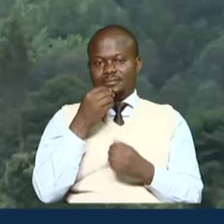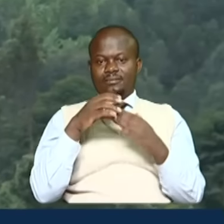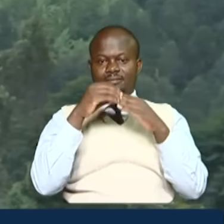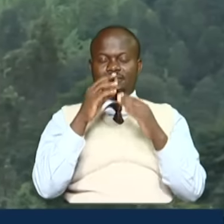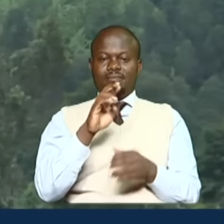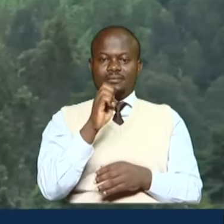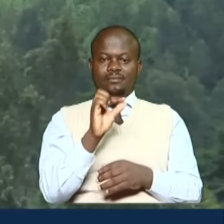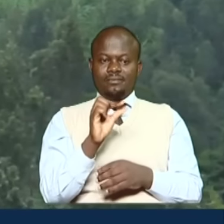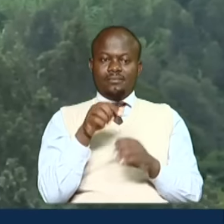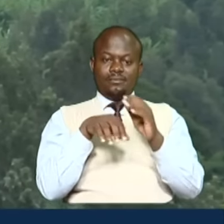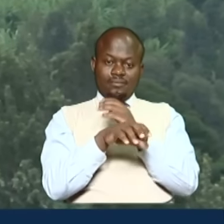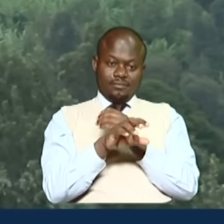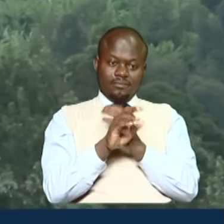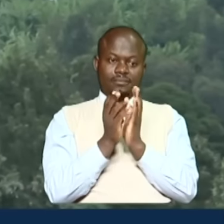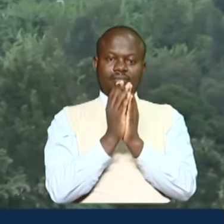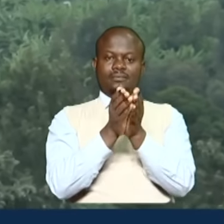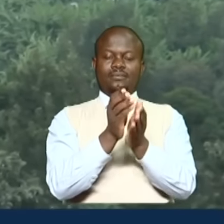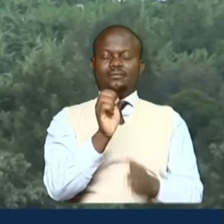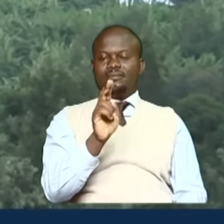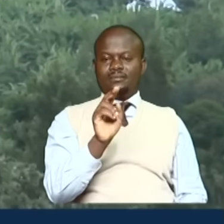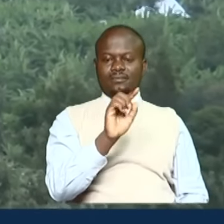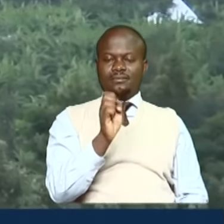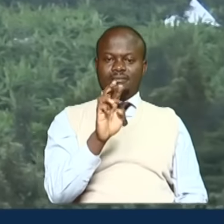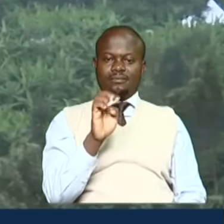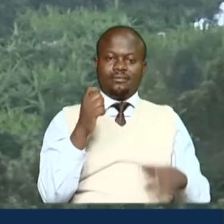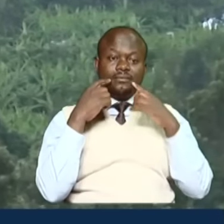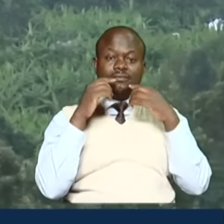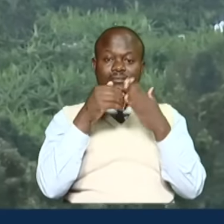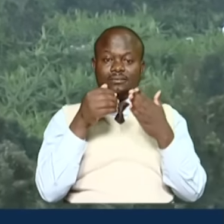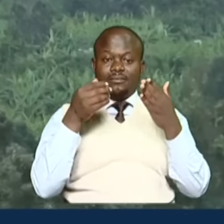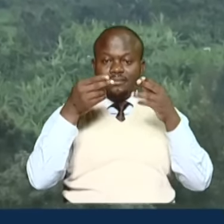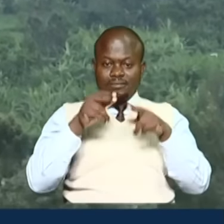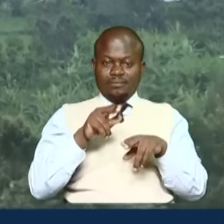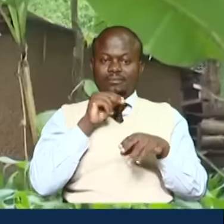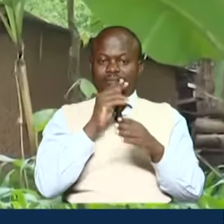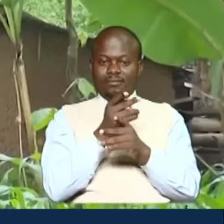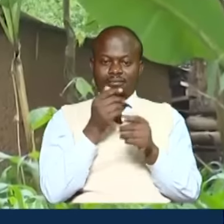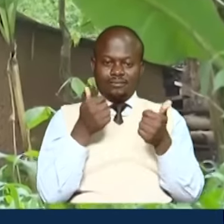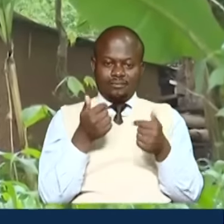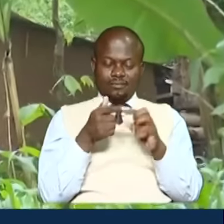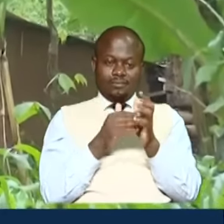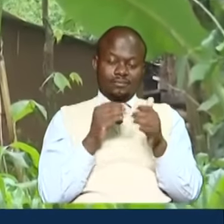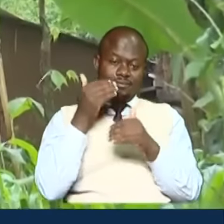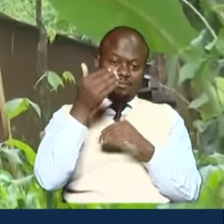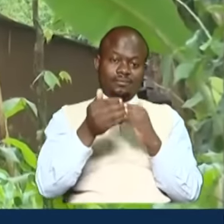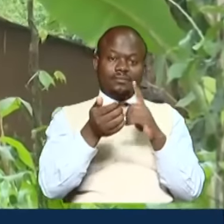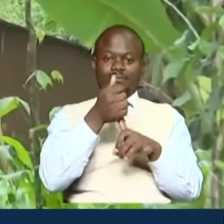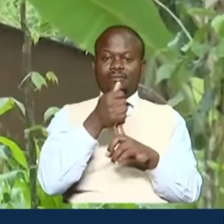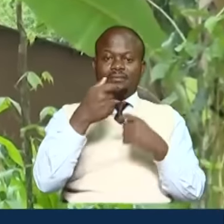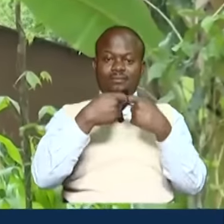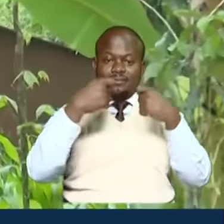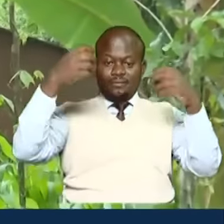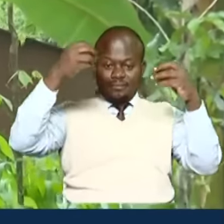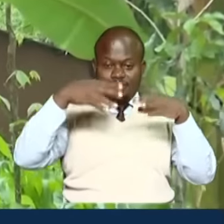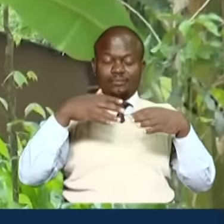Rega ishami rya Rusizi Nzayinamba Utuyizere Jacques avuga ko hari habayeho kwibeshya kwanyuzwa umuyoboro mugari, gusa bataragerwaho n'amashanyarazi